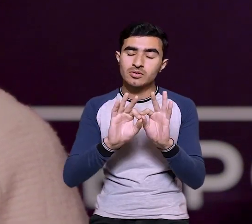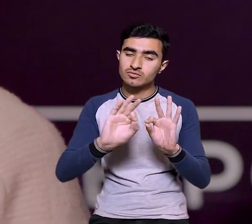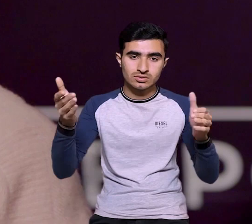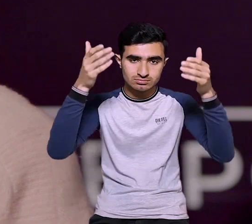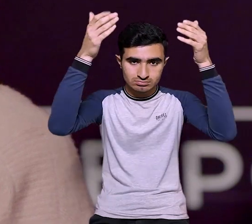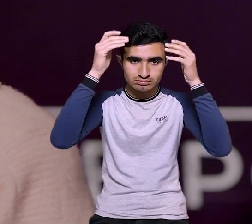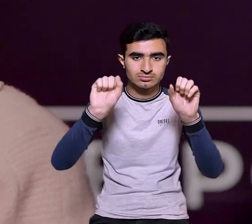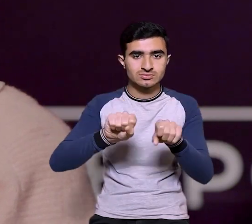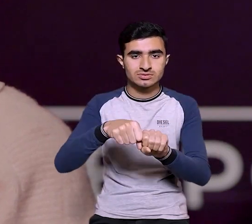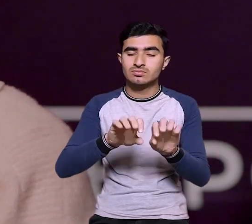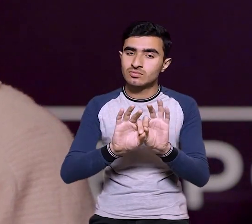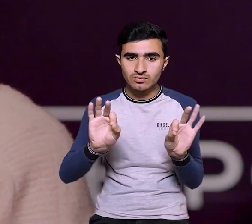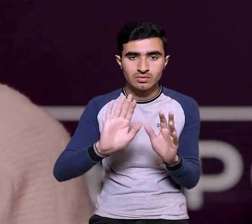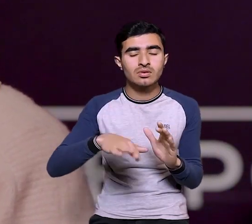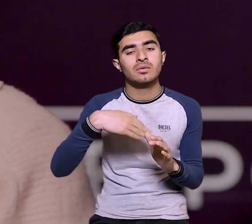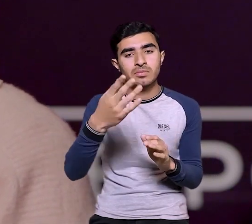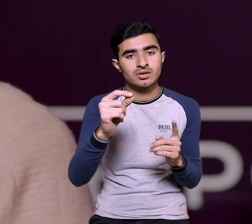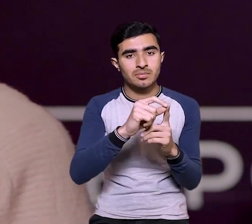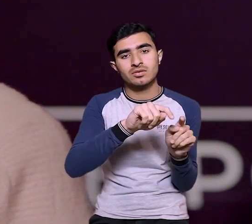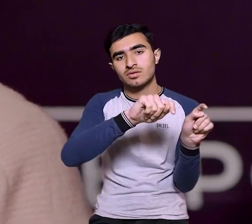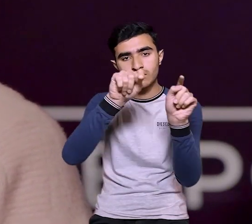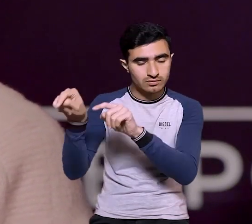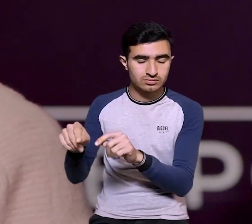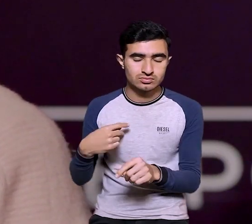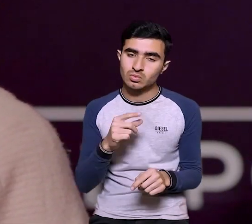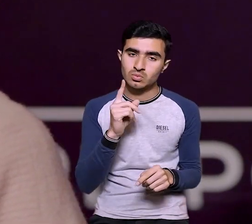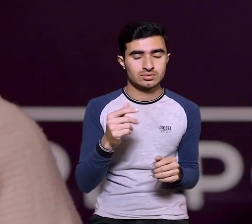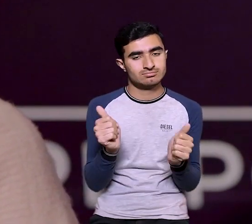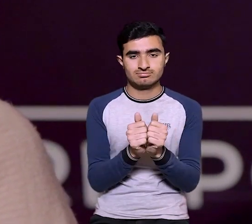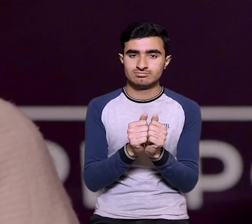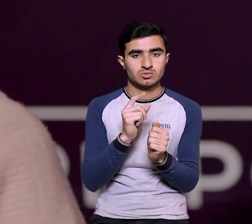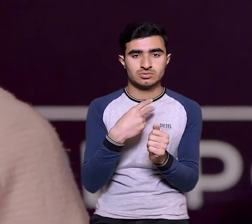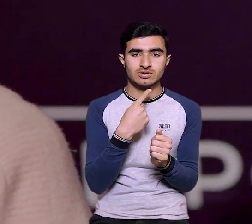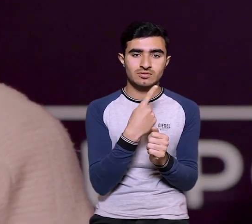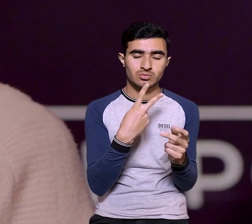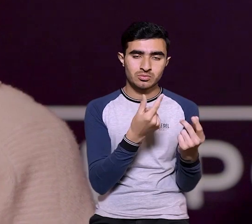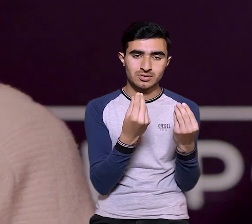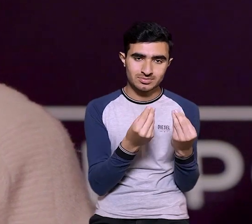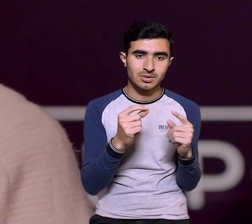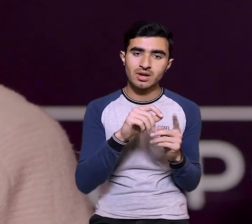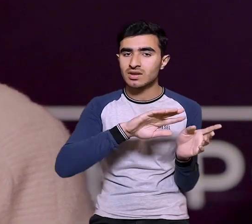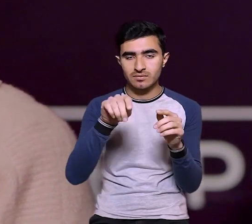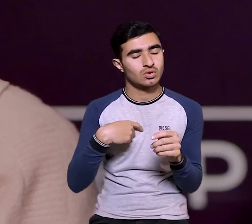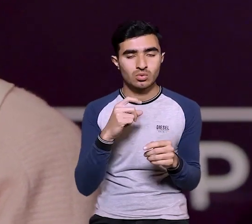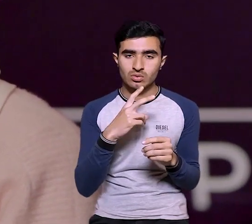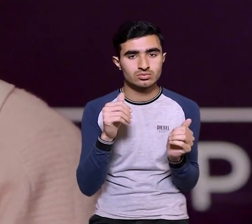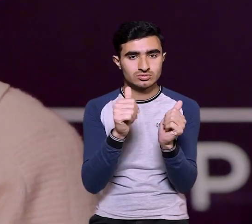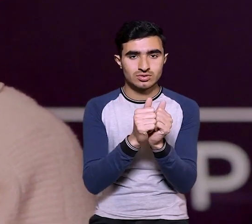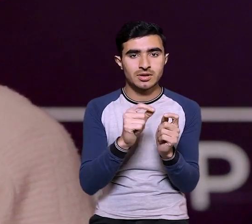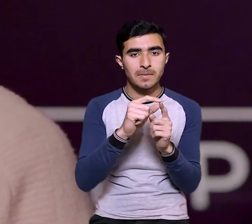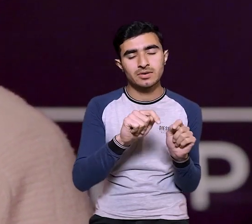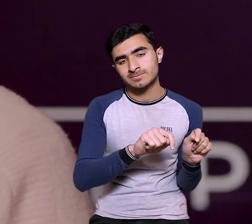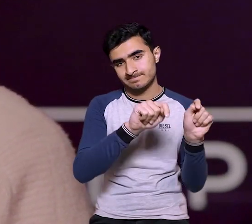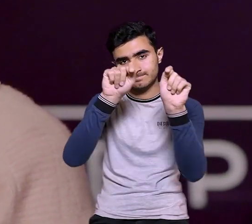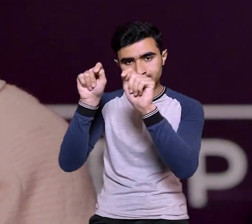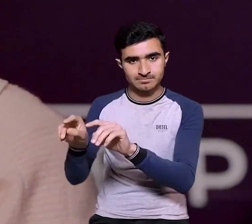वाज इन अ ग्रेट हरी टू कंटिन्यू हिज प्रोफेशन, एंड आई बीइंग अ वेरी obedient wife, I followed him and I said okay fine. So I came back